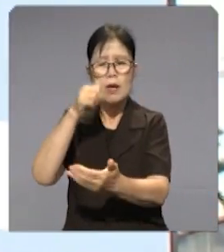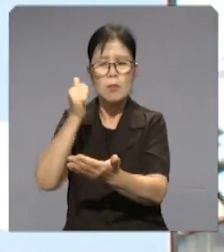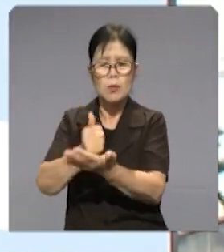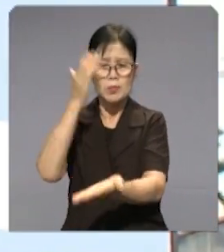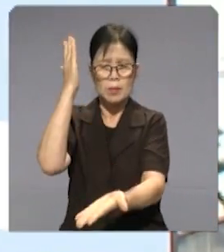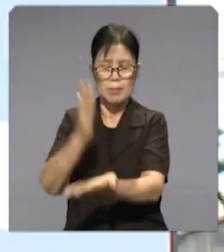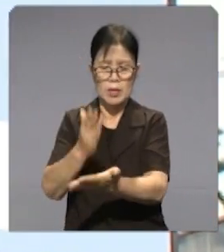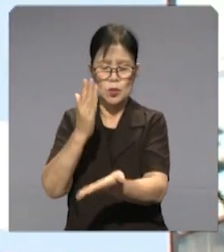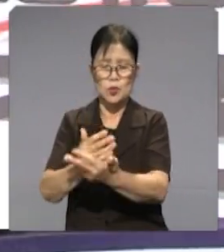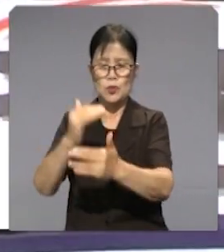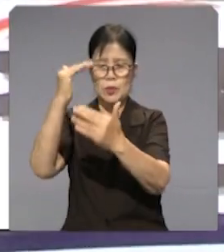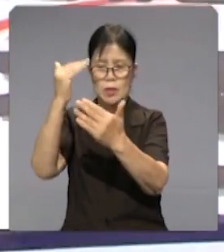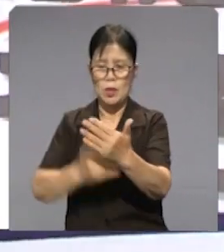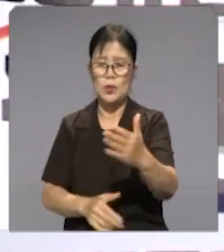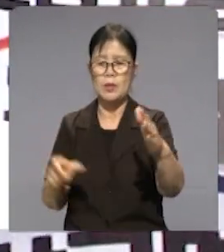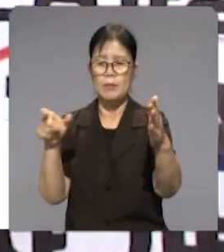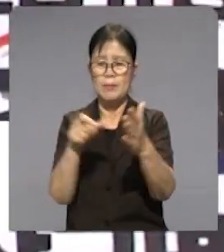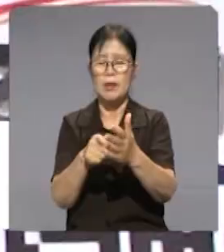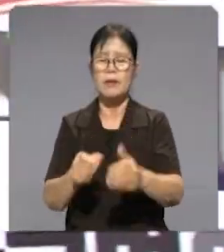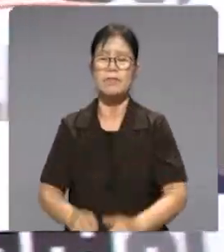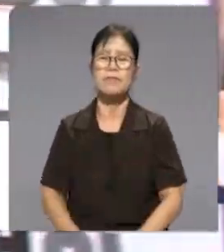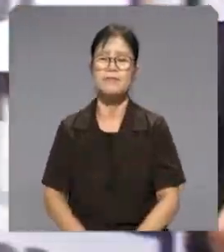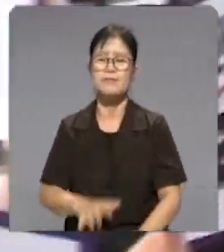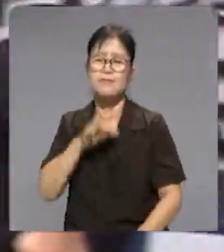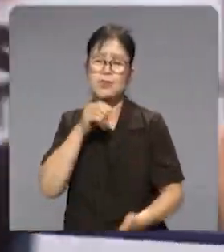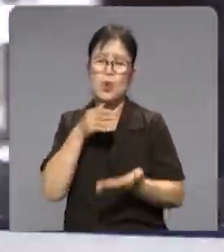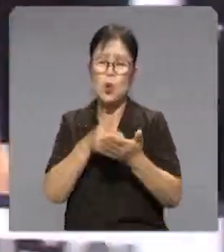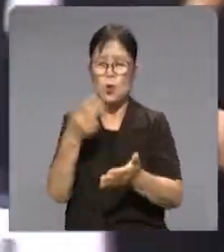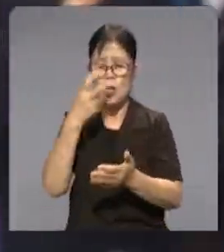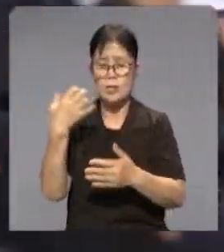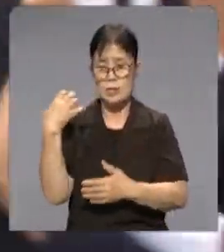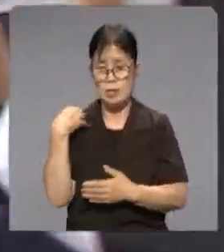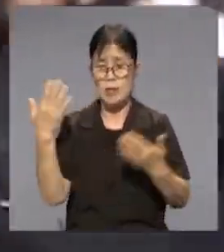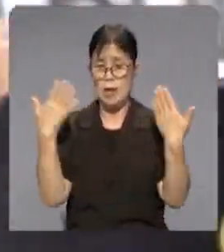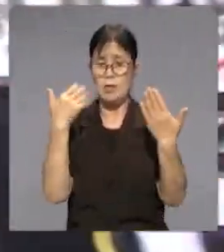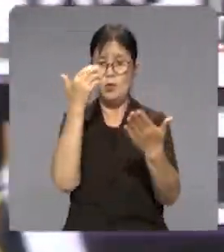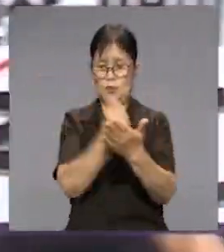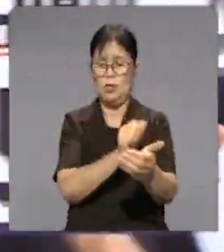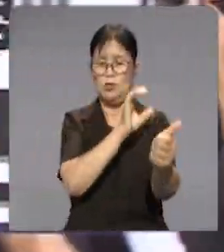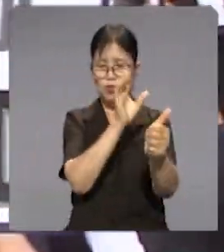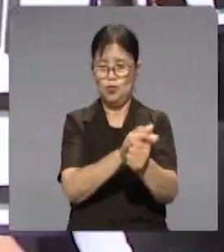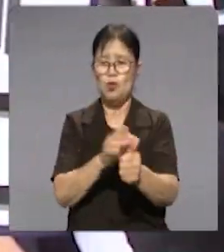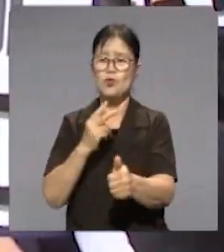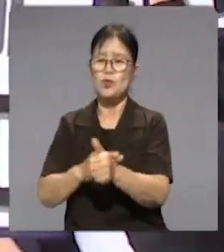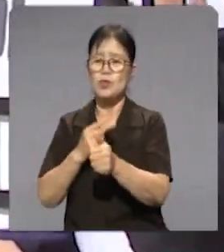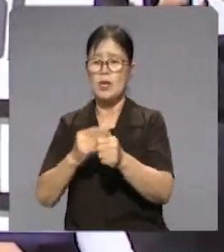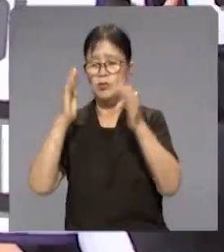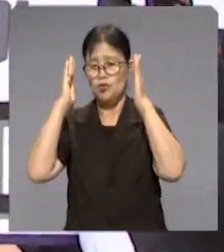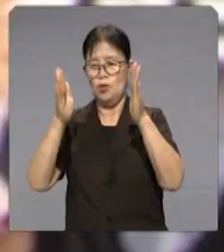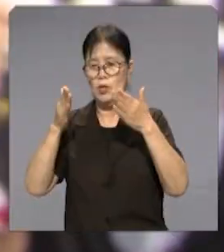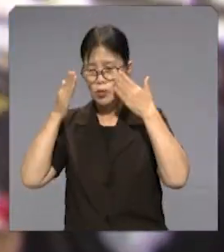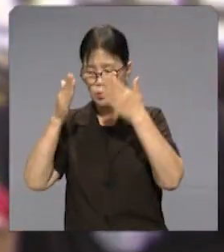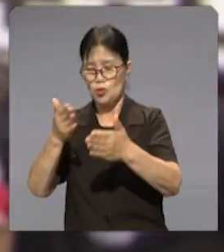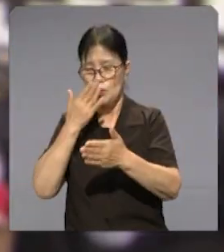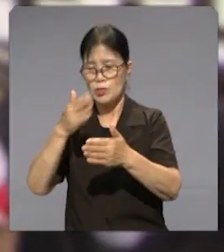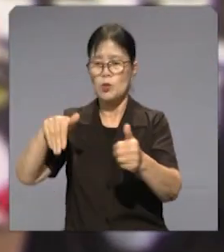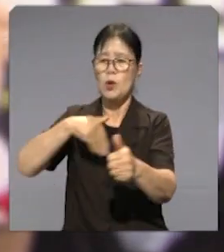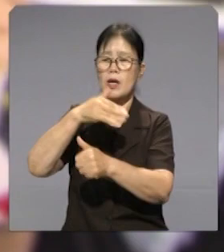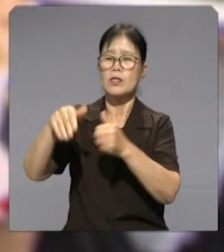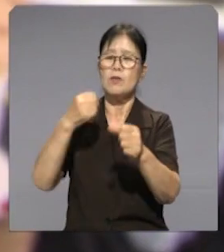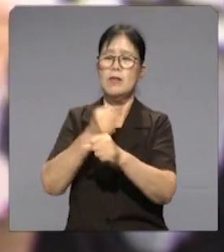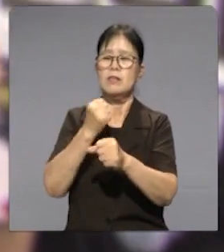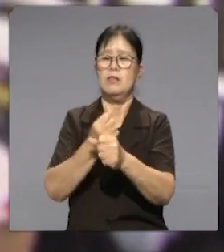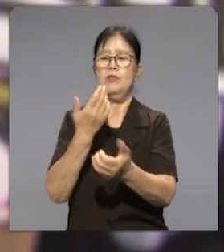않도록 하는 내용이 담겼습니다. 또 민원관리 책임을 학교장에 두고 교사는 수업에 집중할 수 있는 환경을 만들어줄